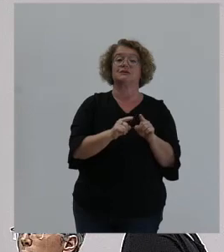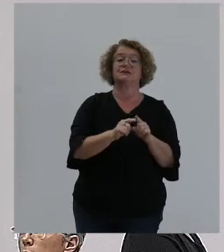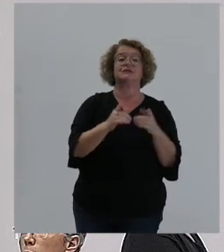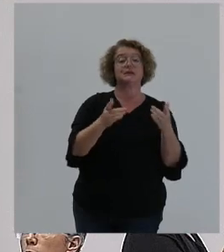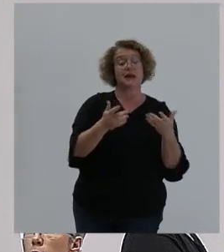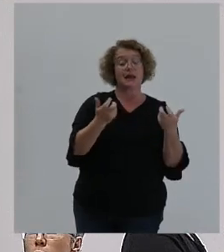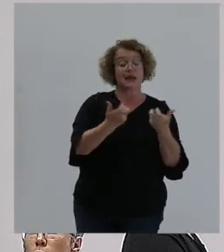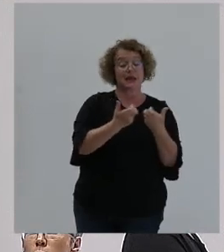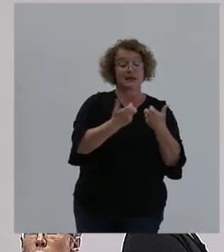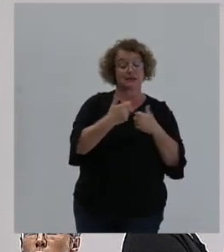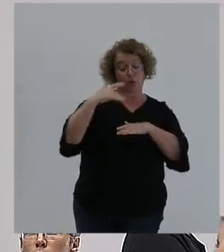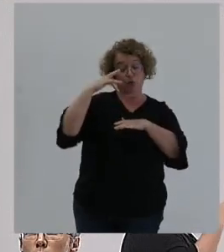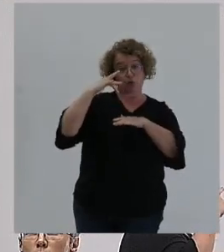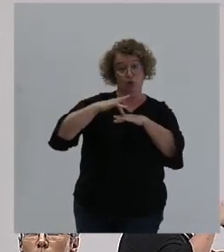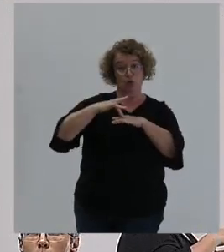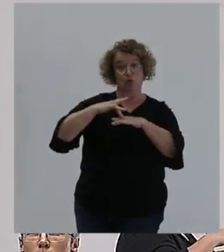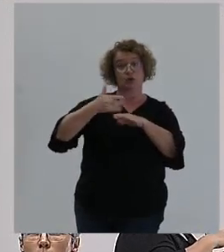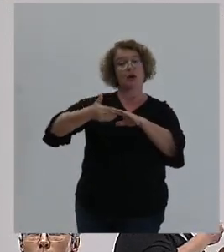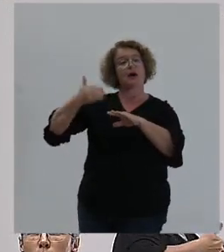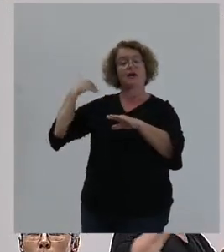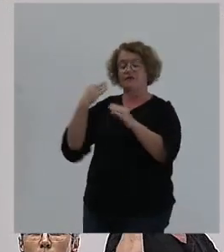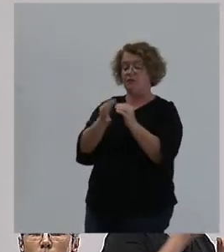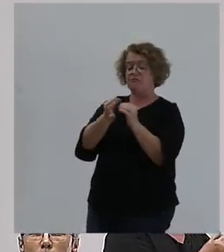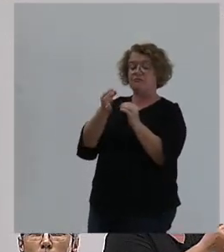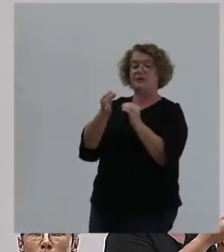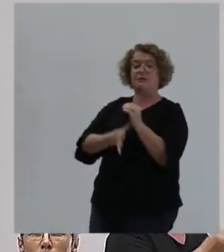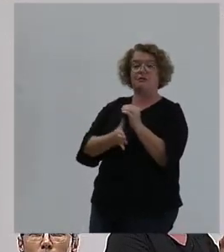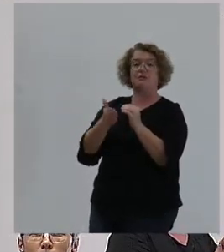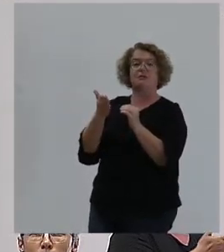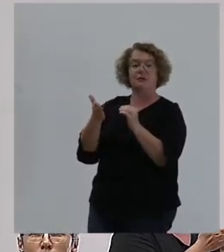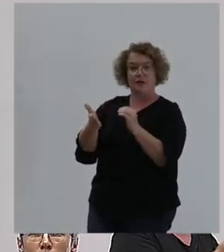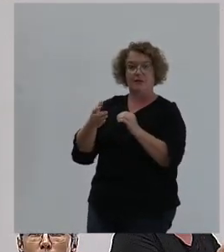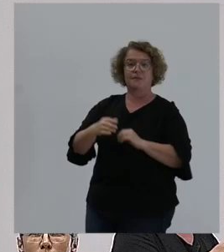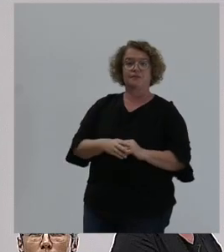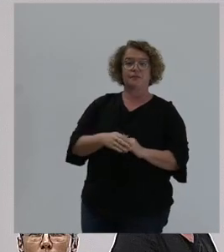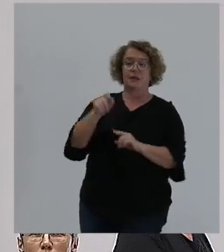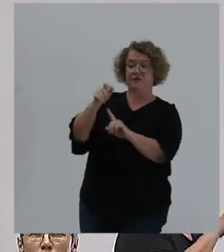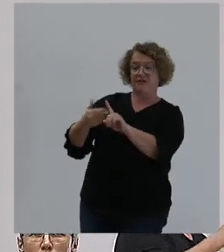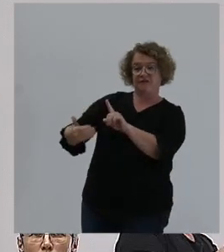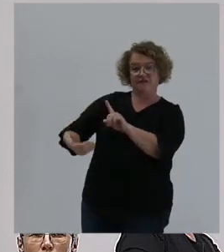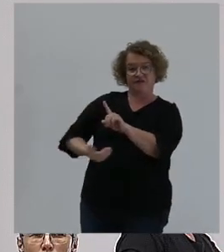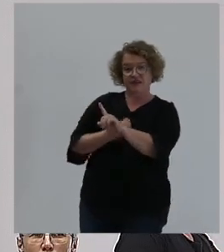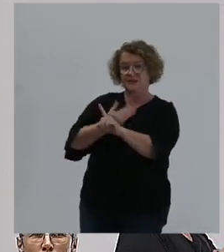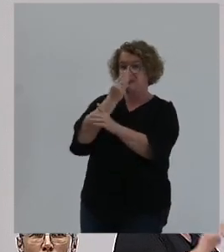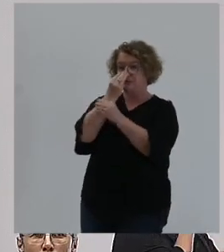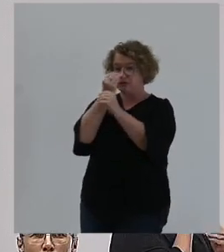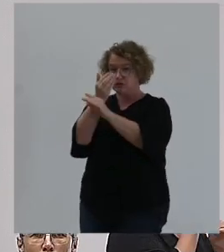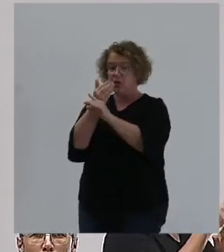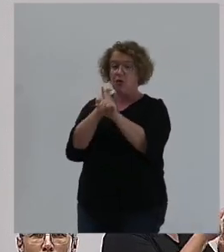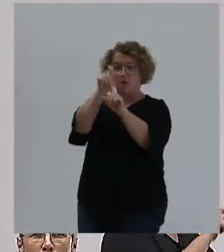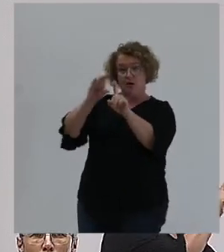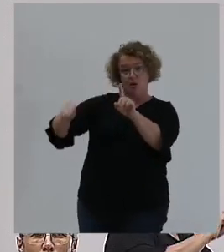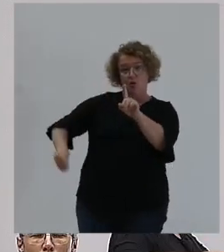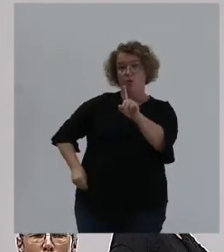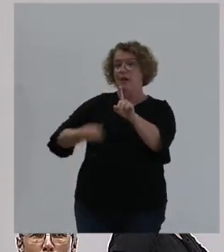peut tirer un bilan de ce qui s'est passé dans le passé, c'est quand même qu'aussi que victimes présumées, accusées